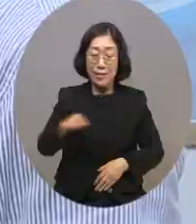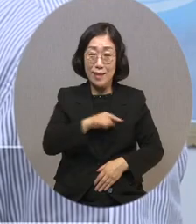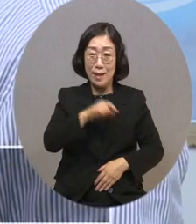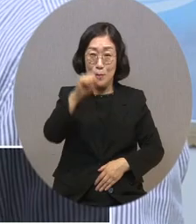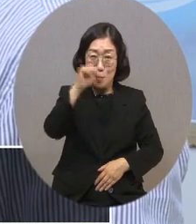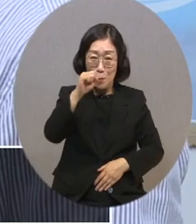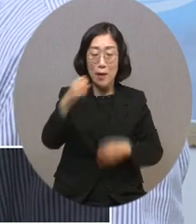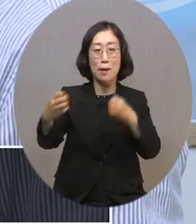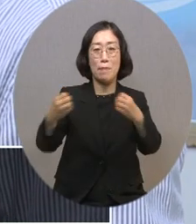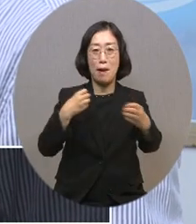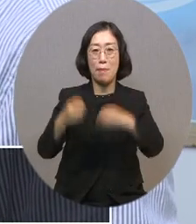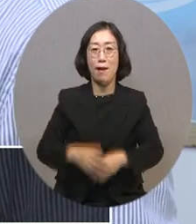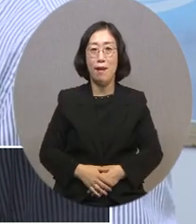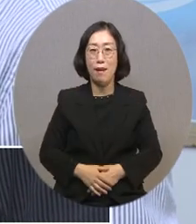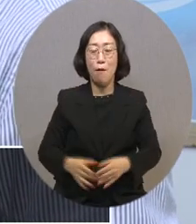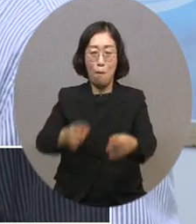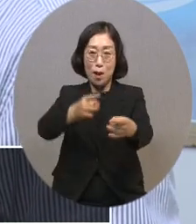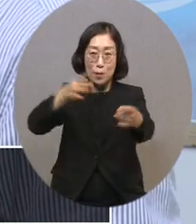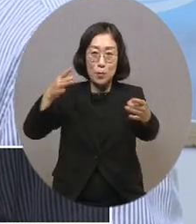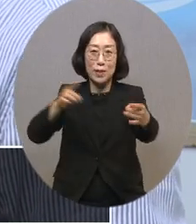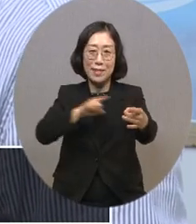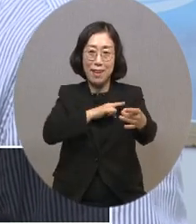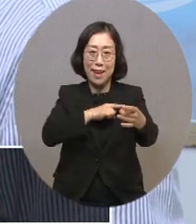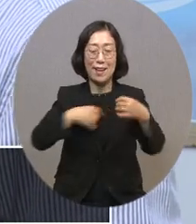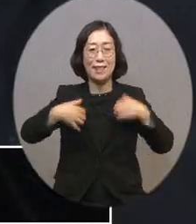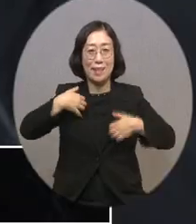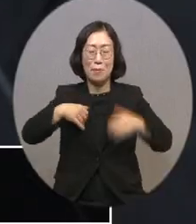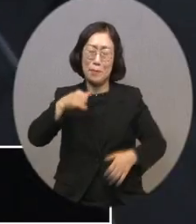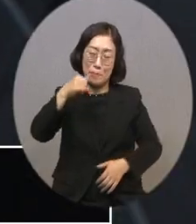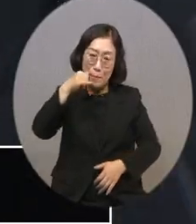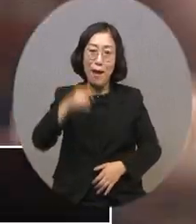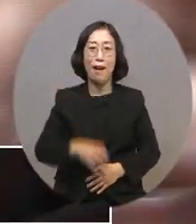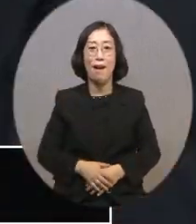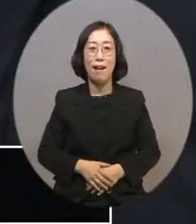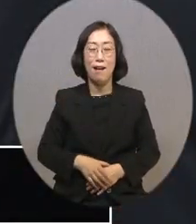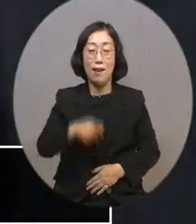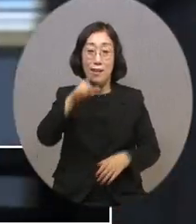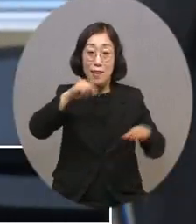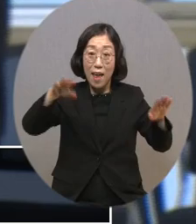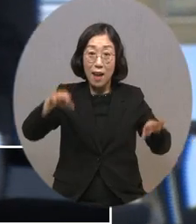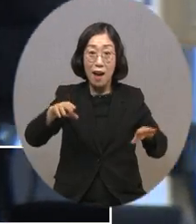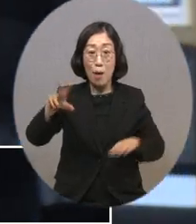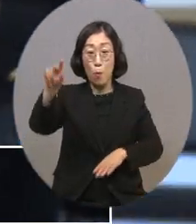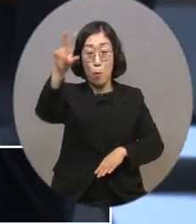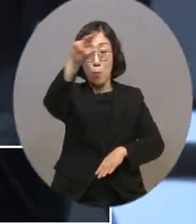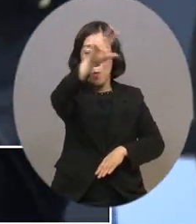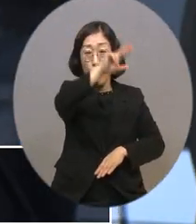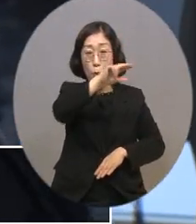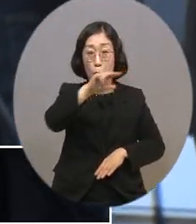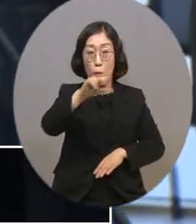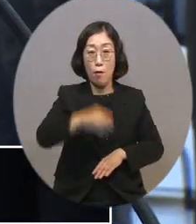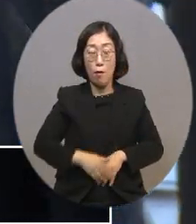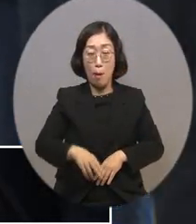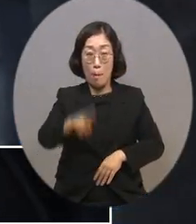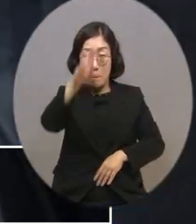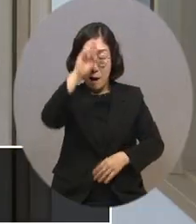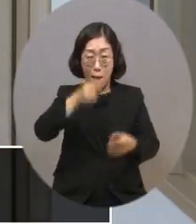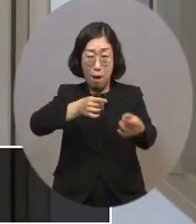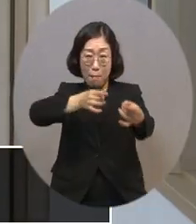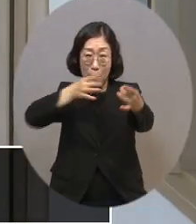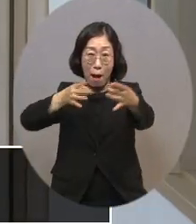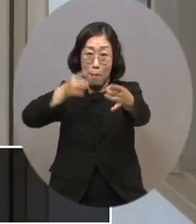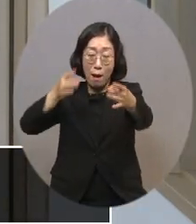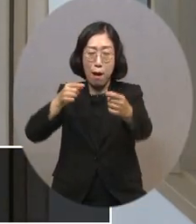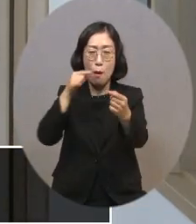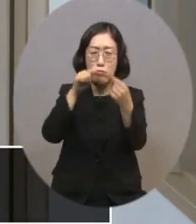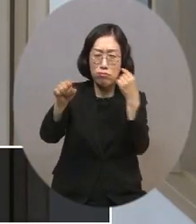좋았습니다. 활쏘기가 제일 재밌었던 것 같아요. 네, 새가 움직이면서 그거를 이제 맞았다고 생각하면 쐈는데 안